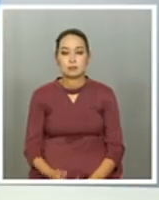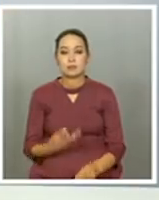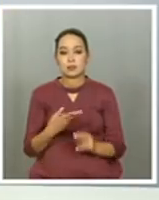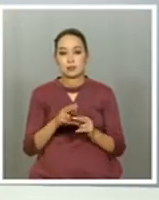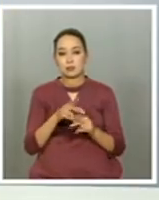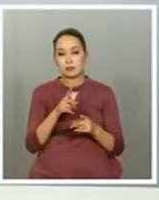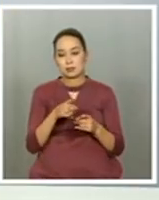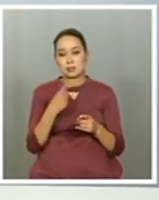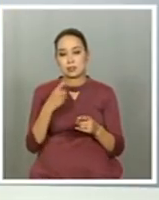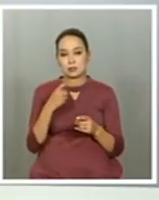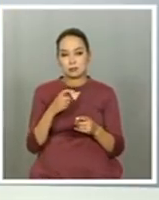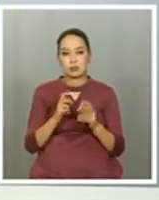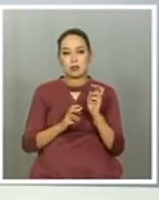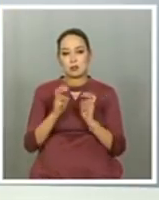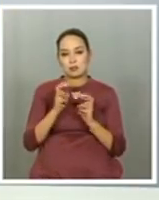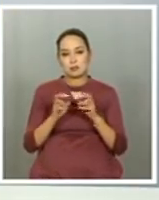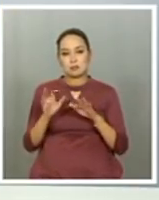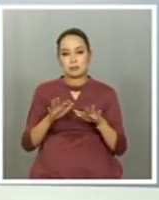ерекше.